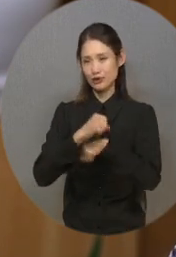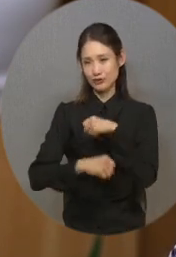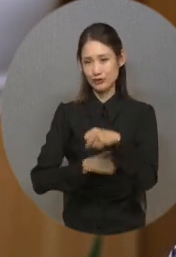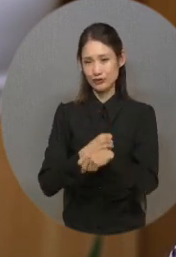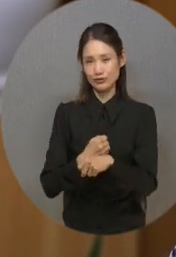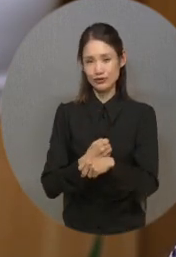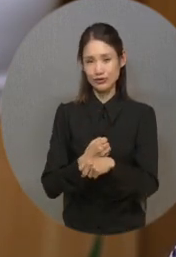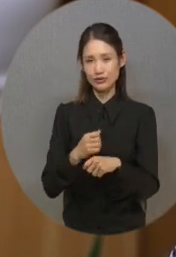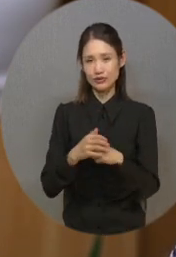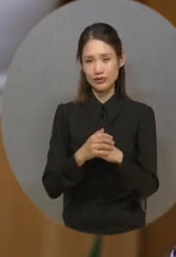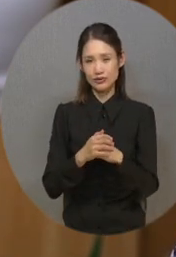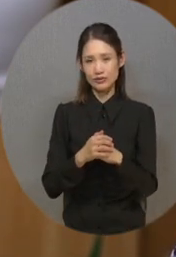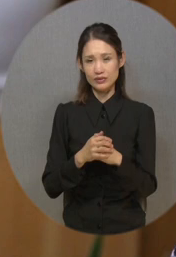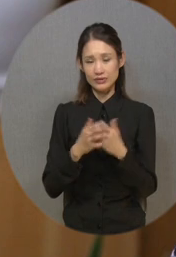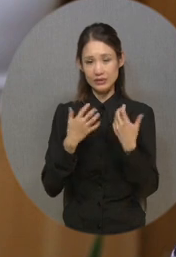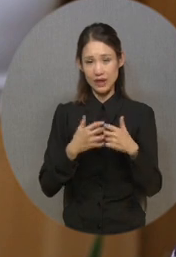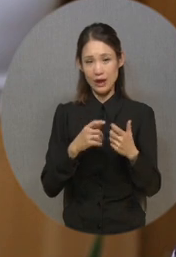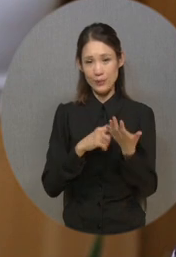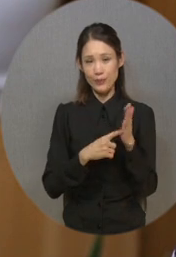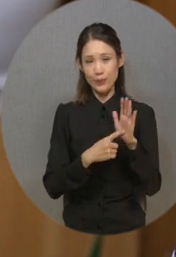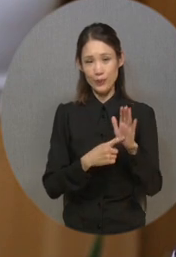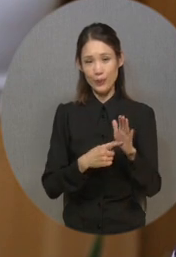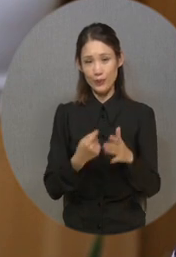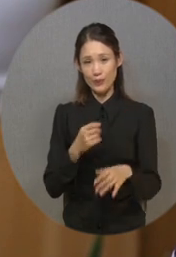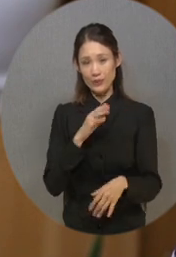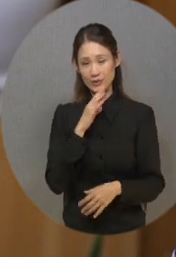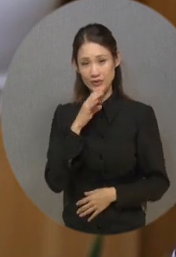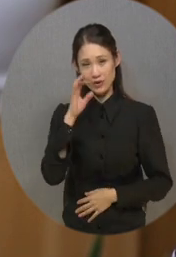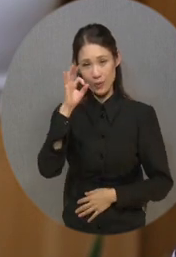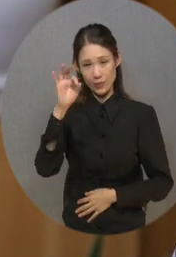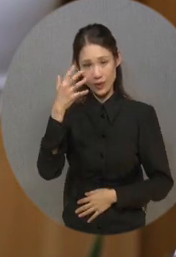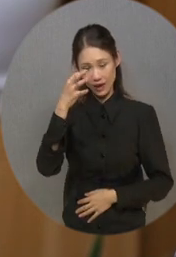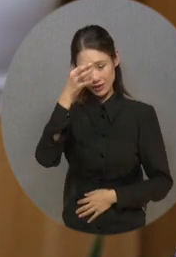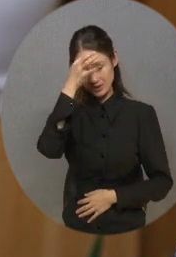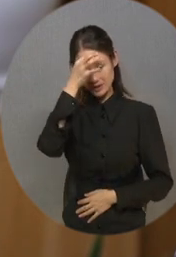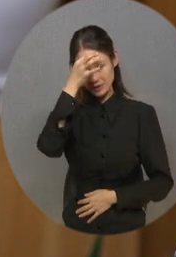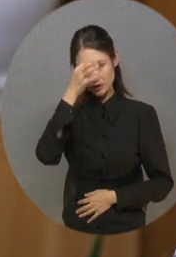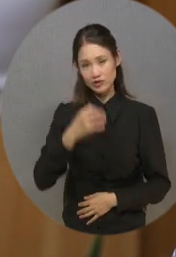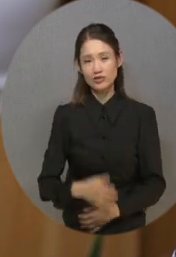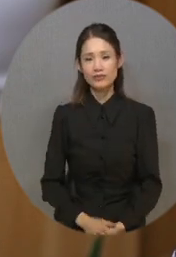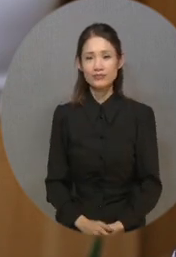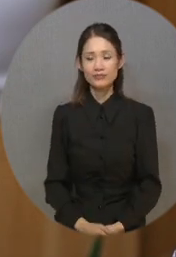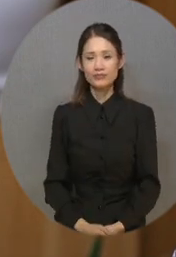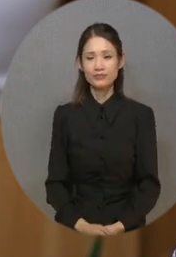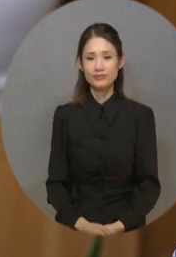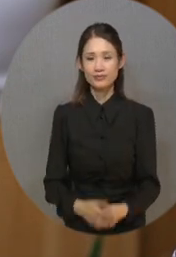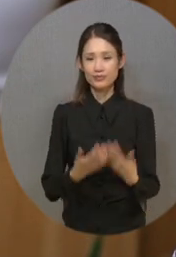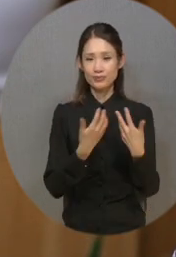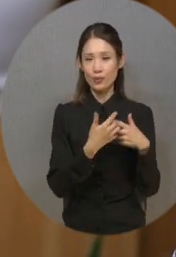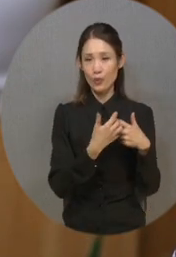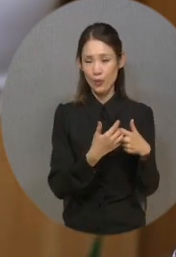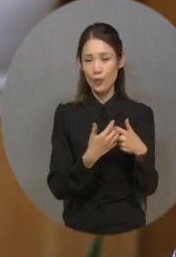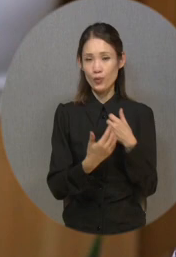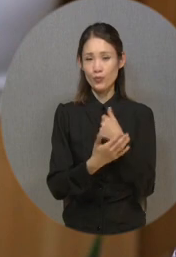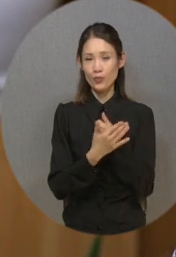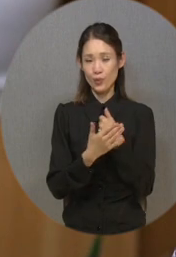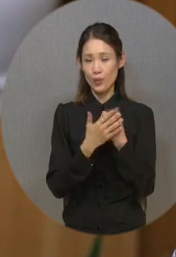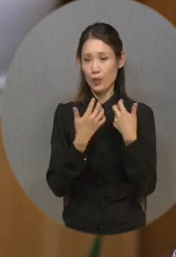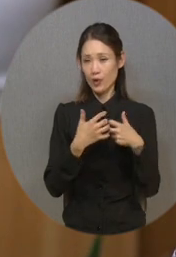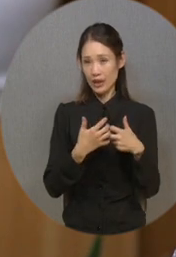이 장비라고 표현하는 게 맞을지 모르겠습니다. 예, 예. 그런 네. 것들이 첨단 기술, 기술 같은 네. 게 발달이 되면 필요하기